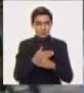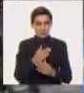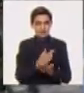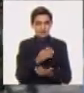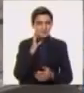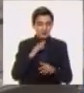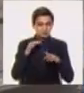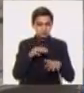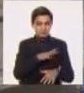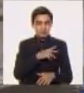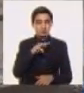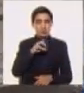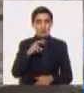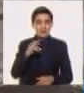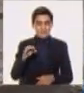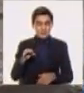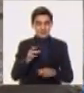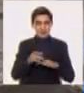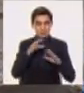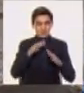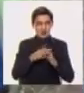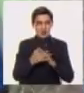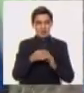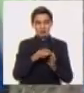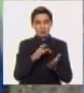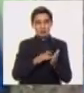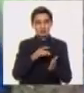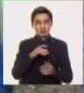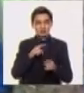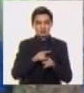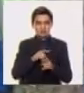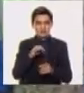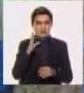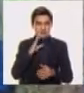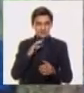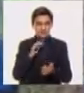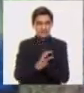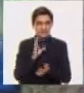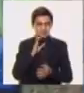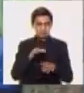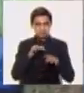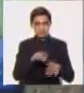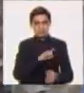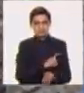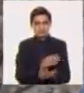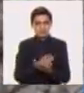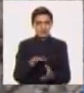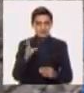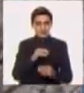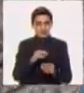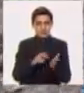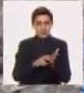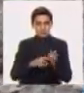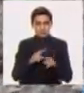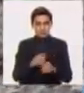елді мекеннің бірі Төлебидің ауданы орталығы Ленгір қаласы. Лап қойған лас су аулаларға лезде толған. Тұрғындар қорқыныштан әлі де